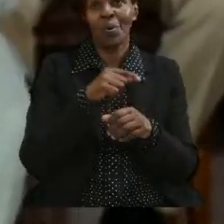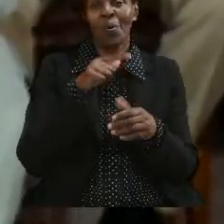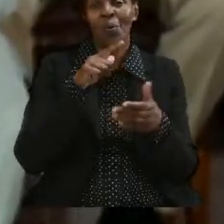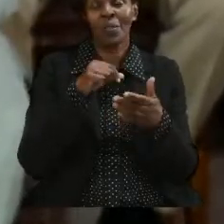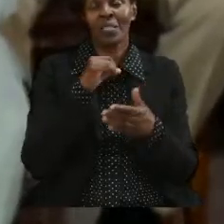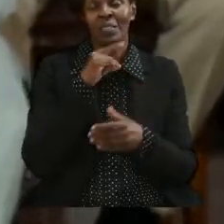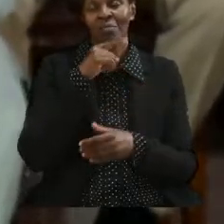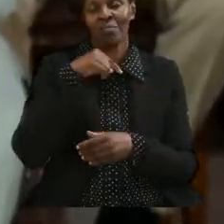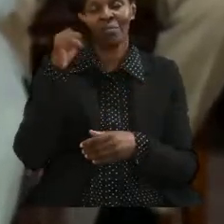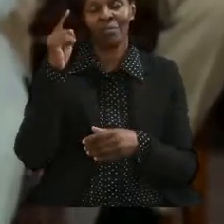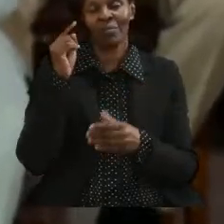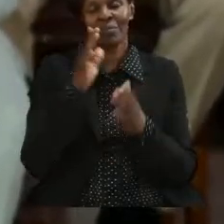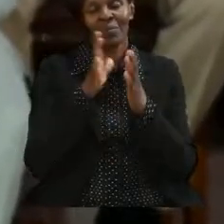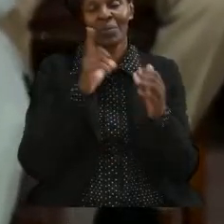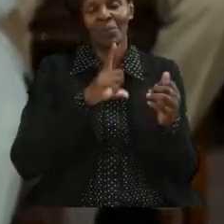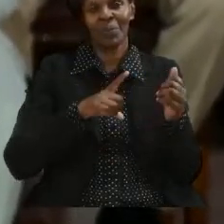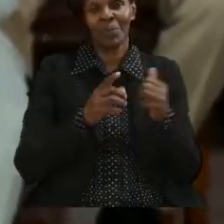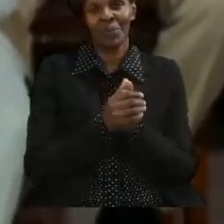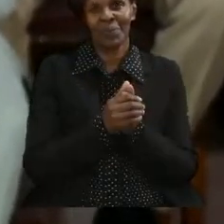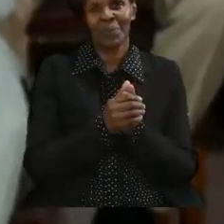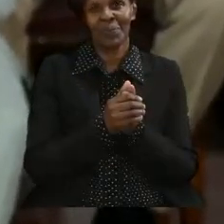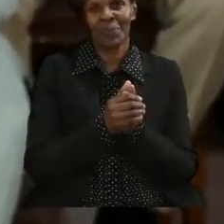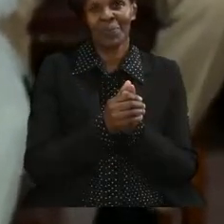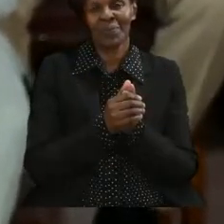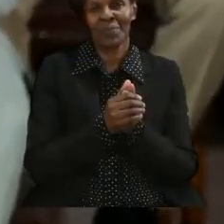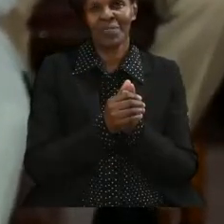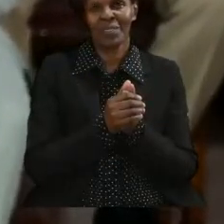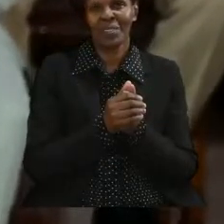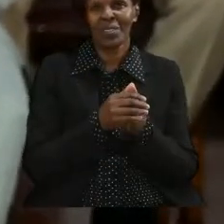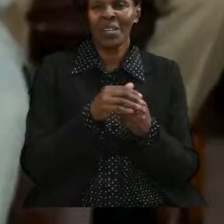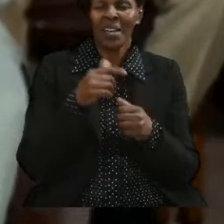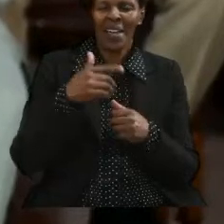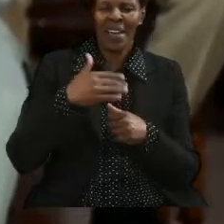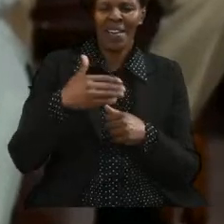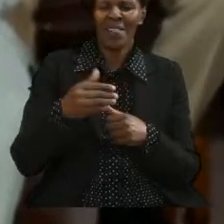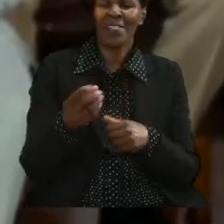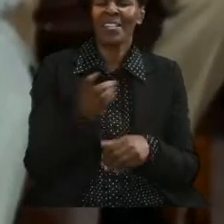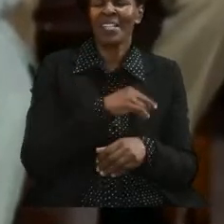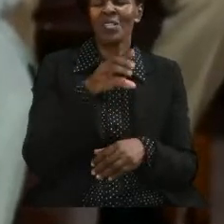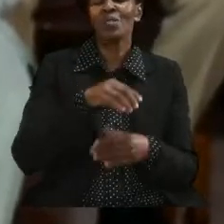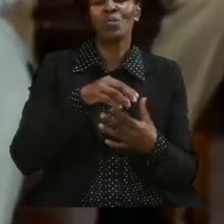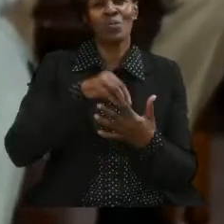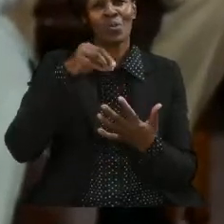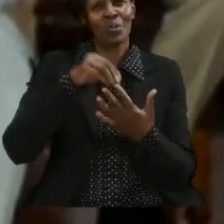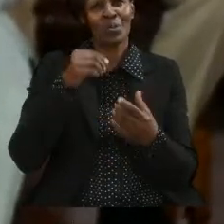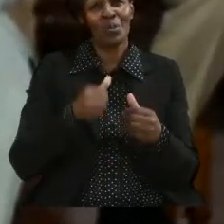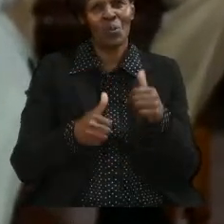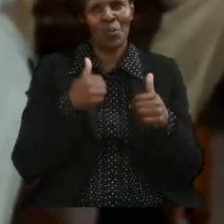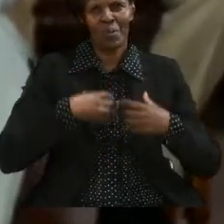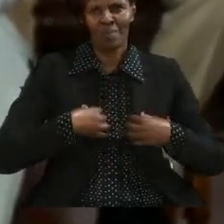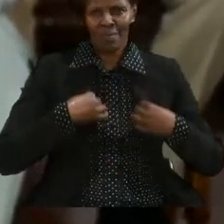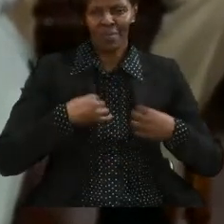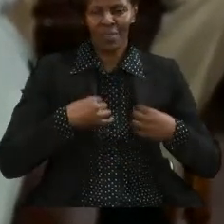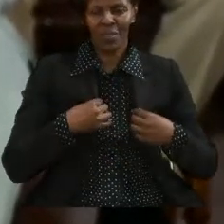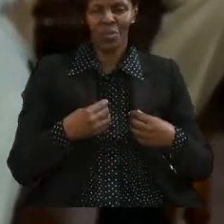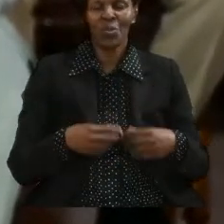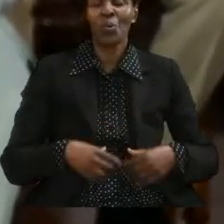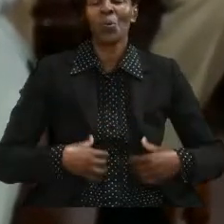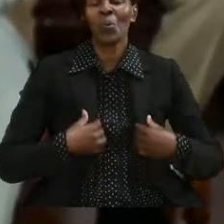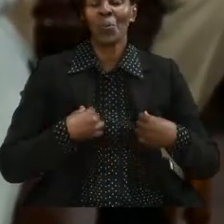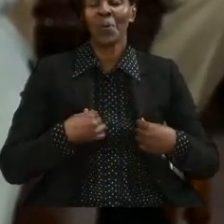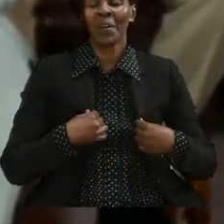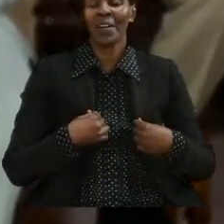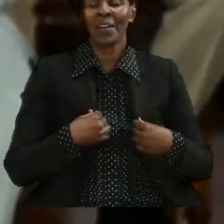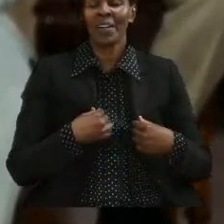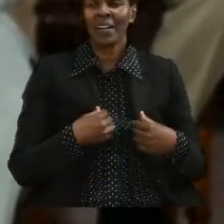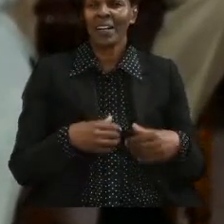mwathani agocwo o muthenya ni ucagoraga nguo iria ugwikira ndungicagura nguo ya guthie mugunda